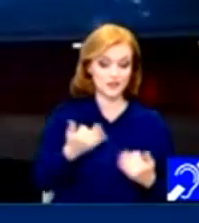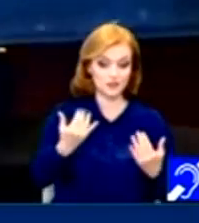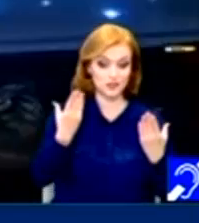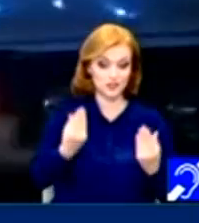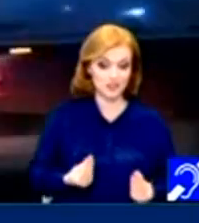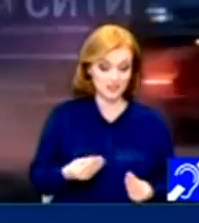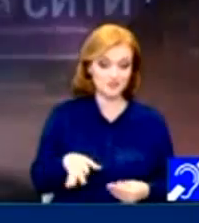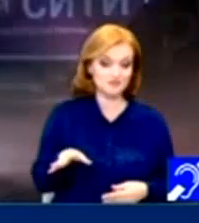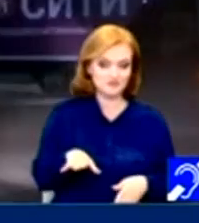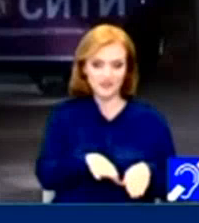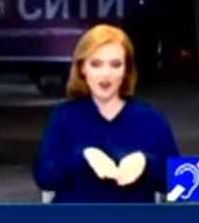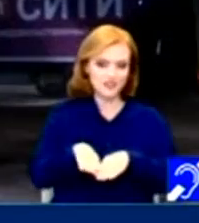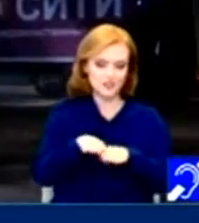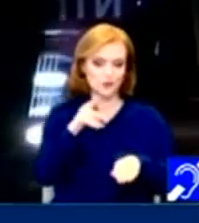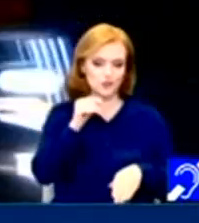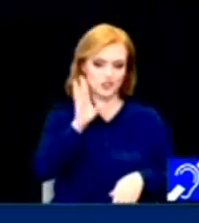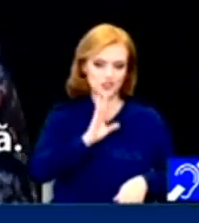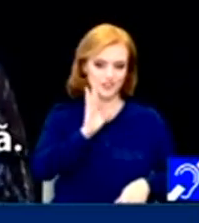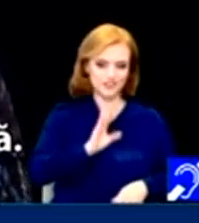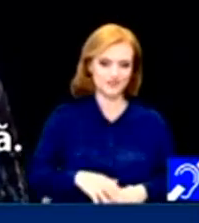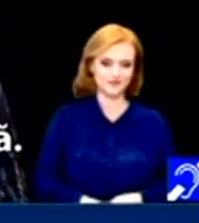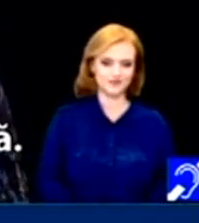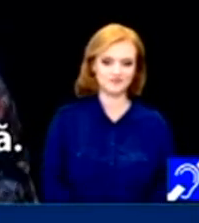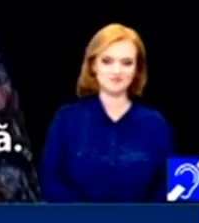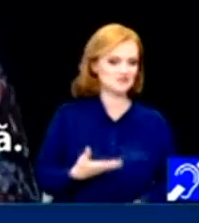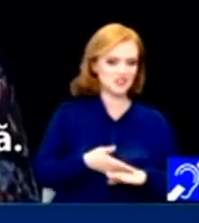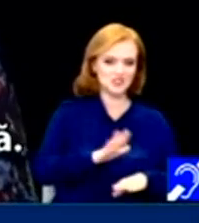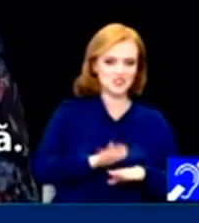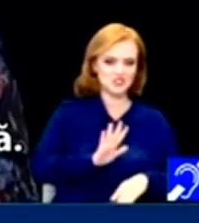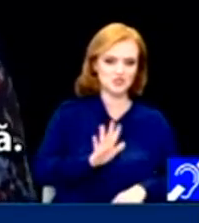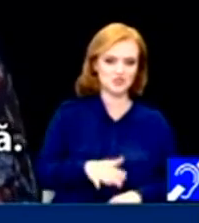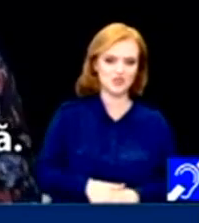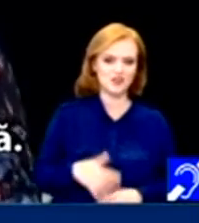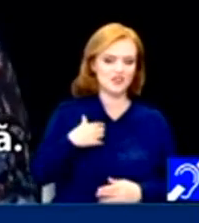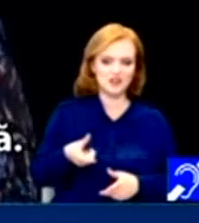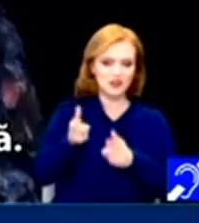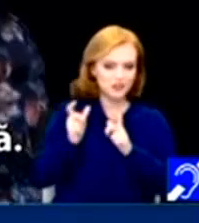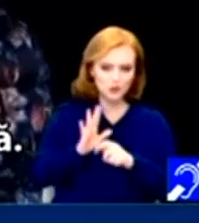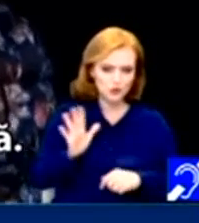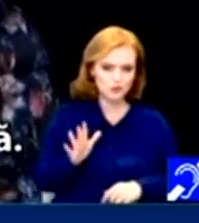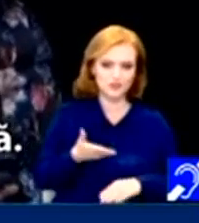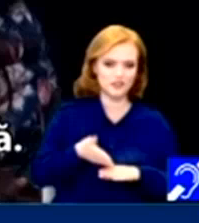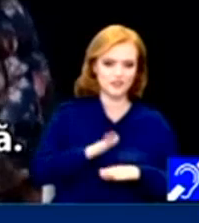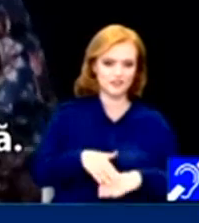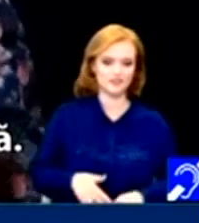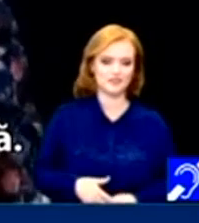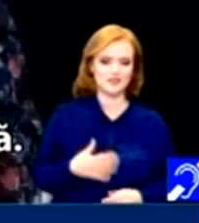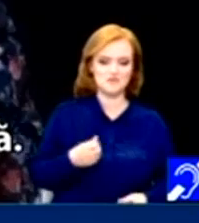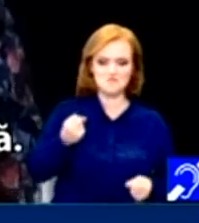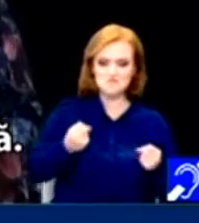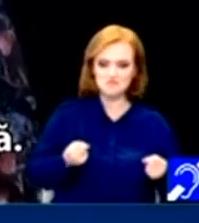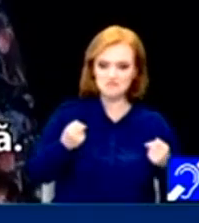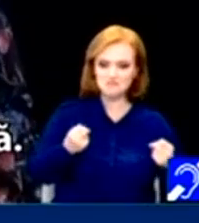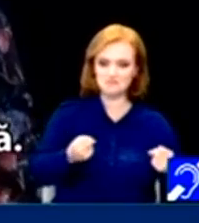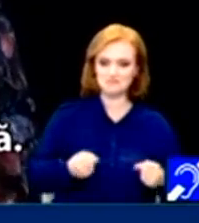când tehnologia este destul de avansată. А что тяжелого? Я груз не гружу. У меня есть кур, есть